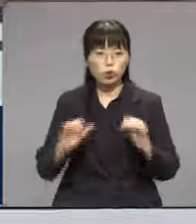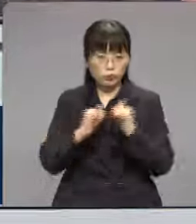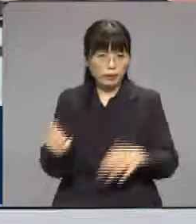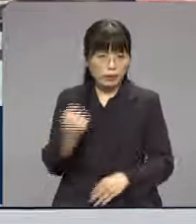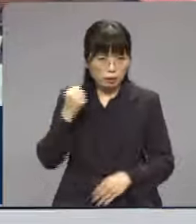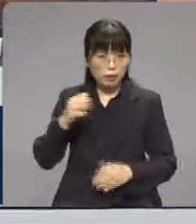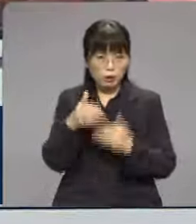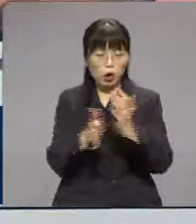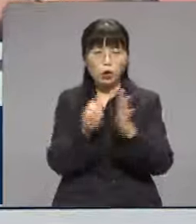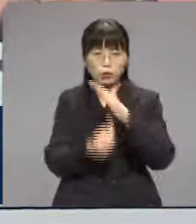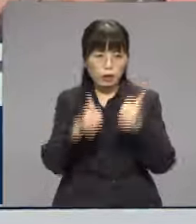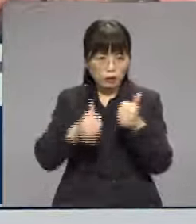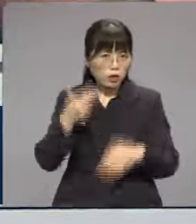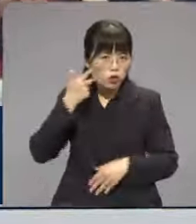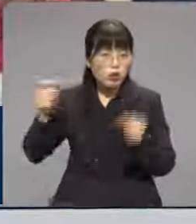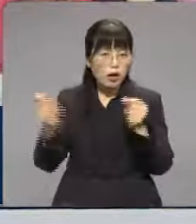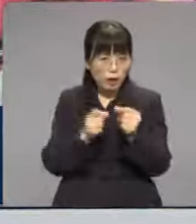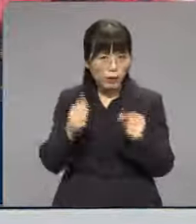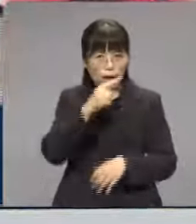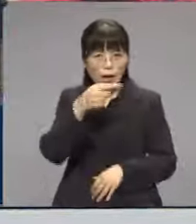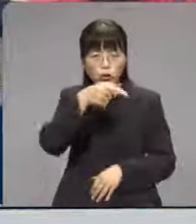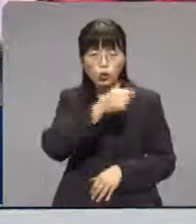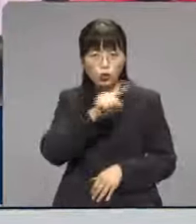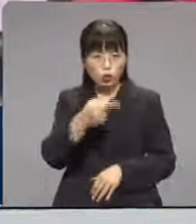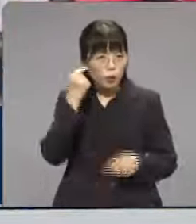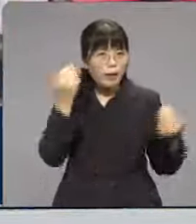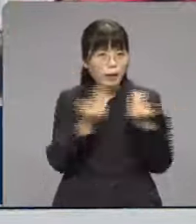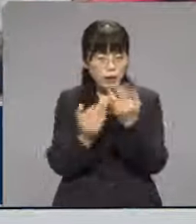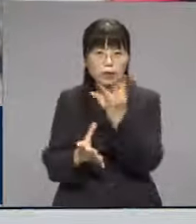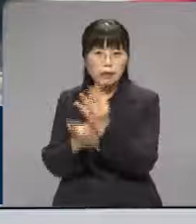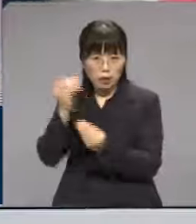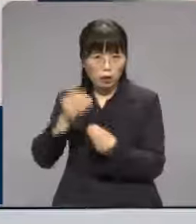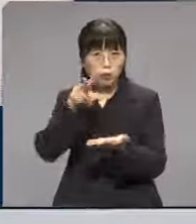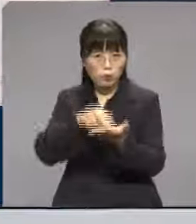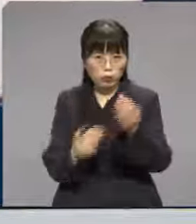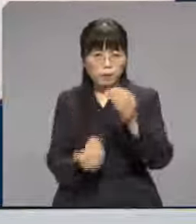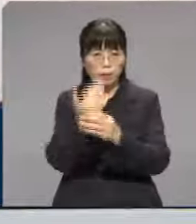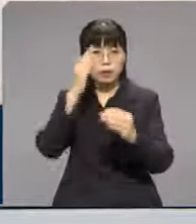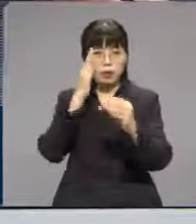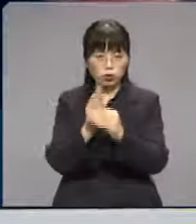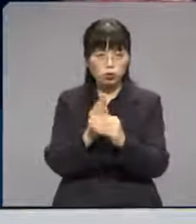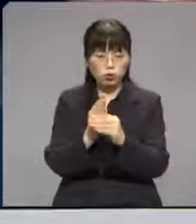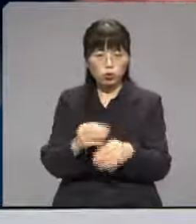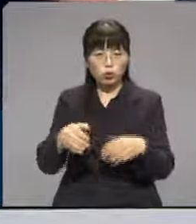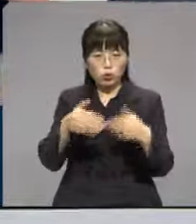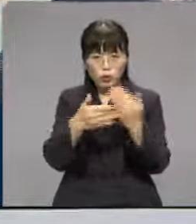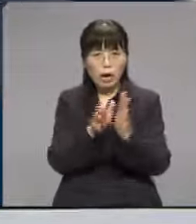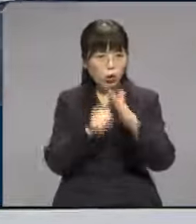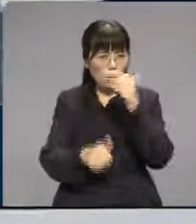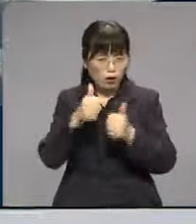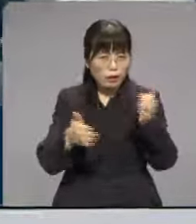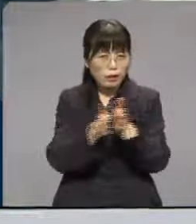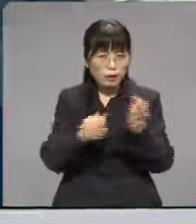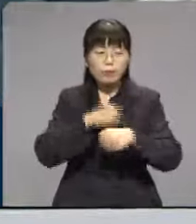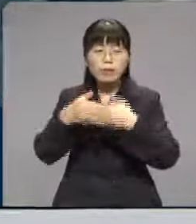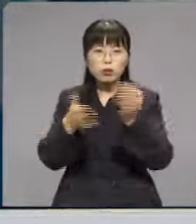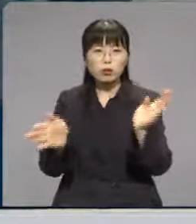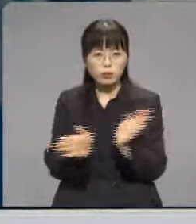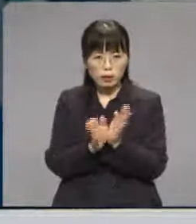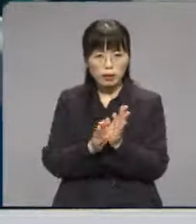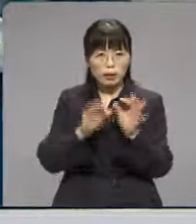국민의힘 전당대회를 일주일여 앞두고 반한동훈 후보들의 단일화가 화두로 떠오르고 있습니다. 당권 경쟁이 시작된